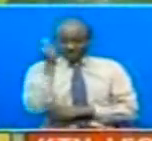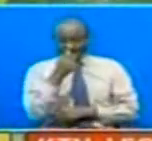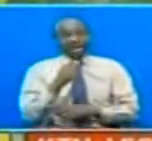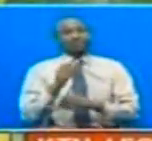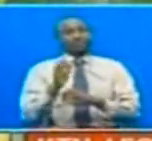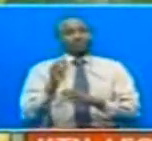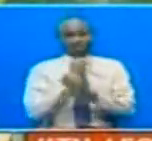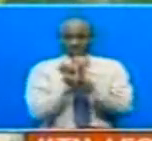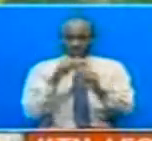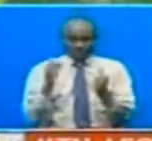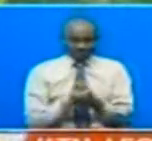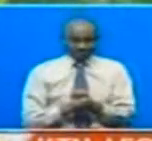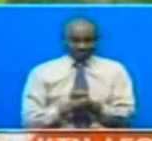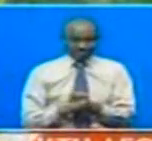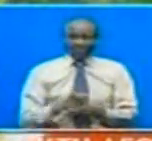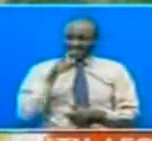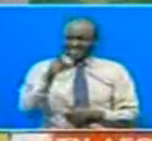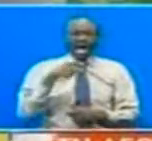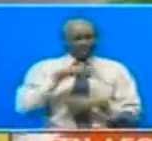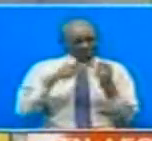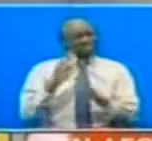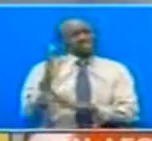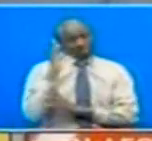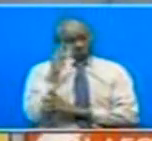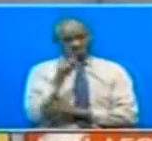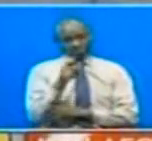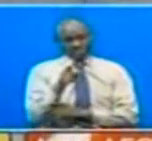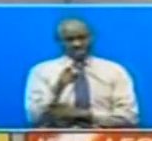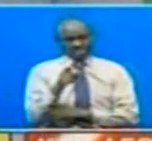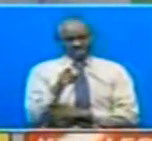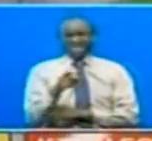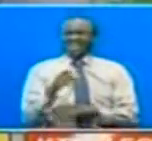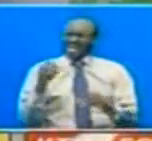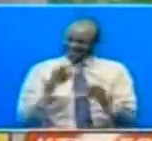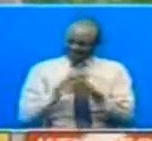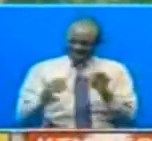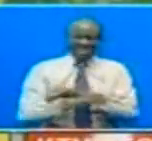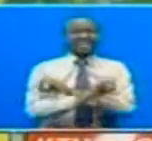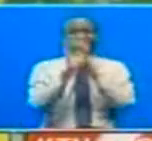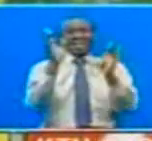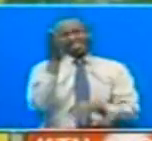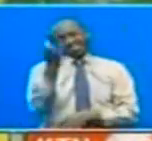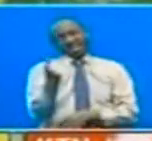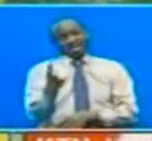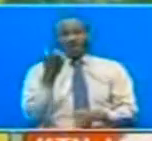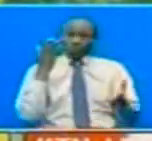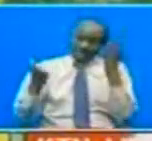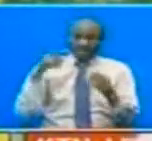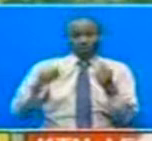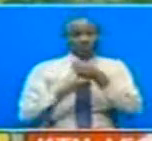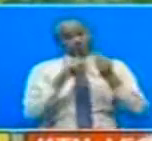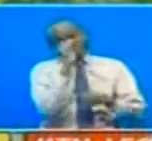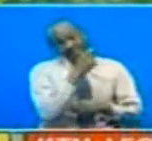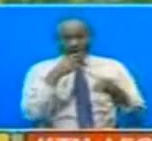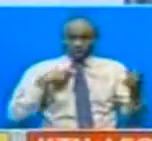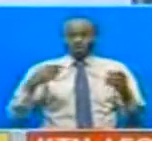salama. Is that on matters of security, the writings are on the wall. You are either with Kenyans or you